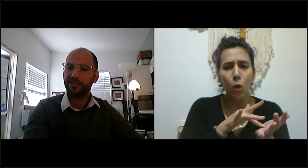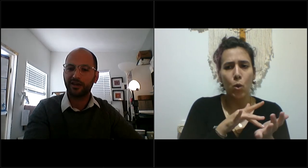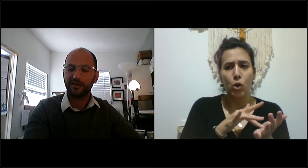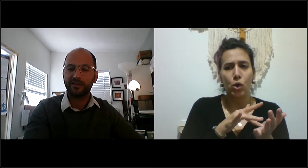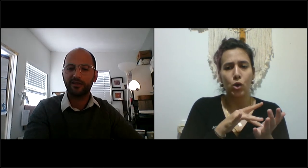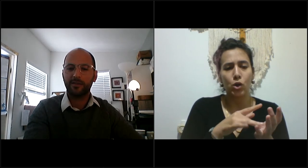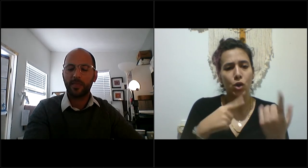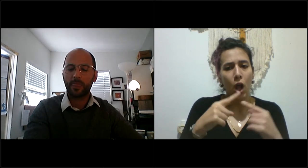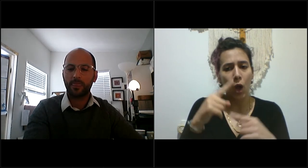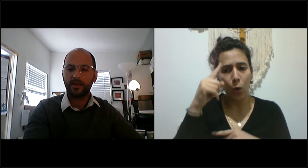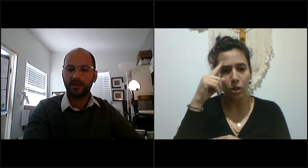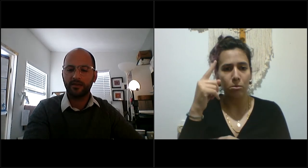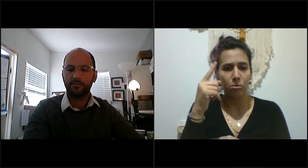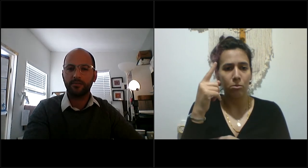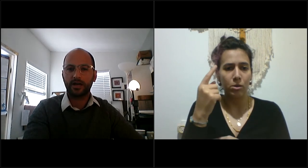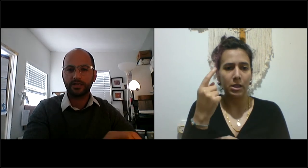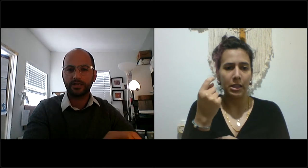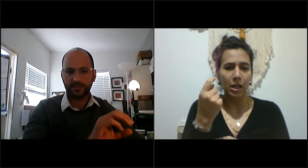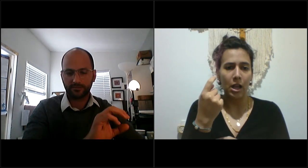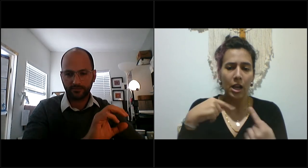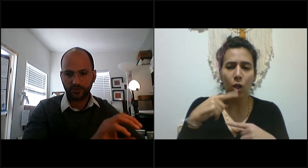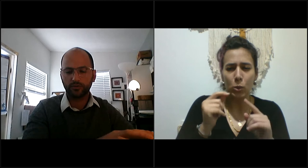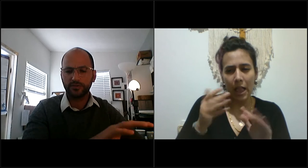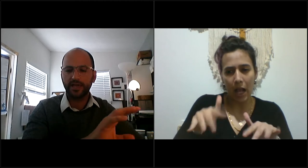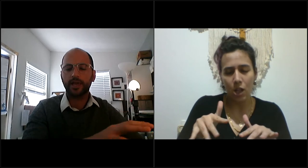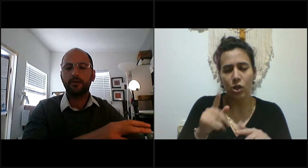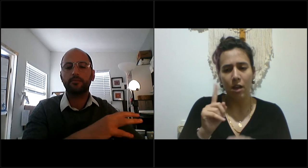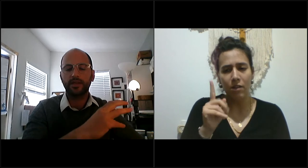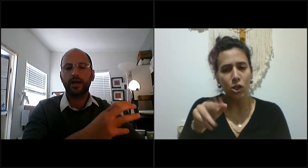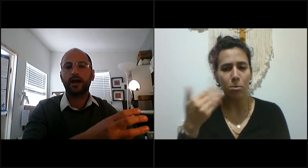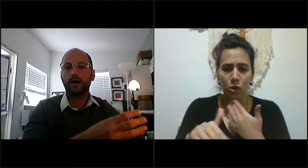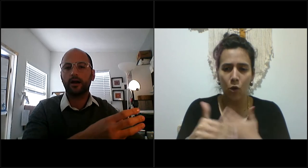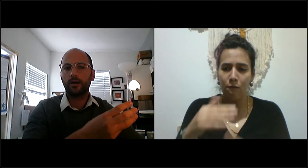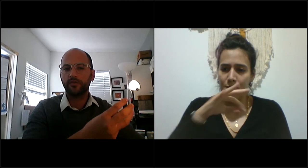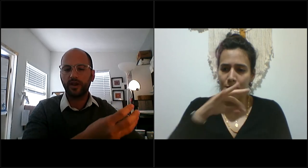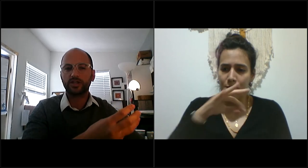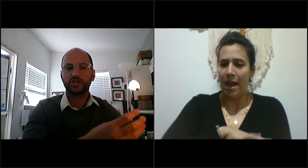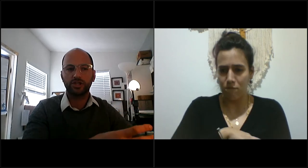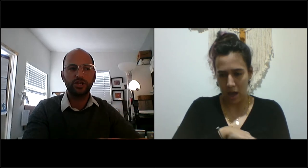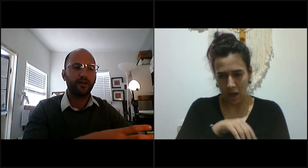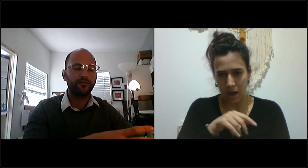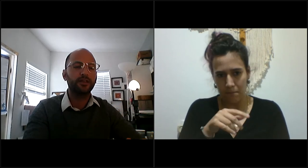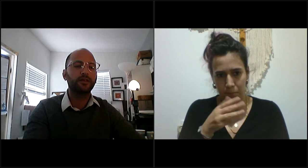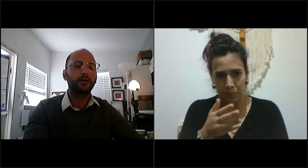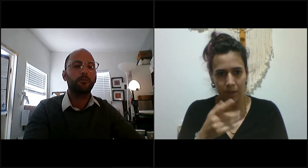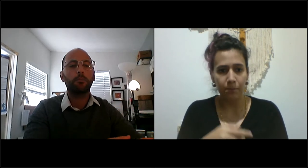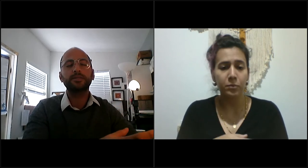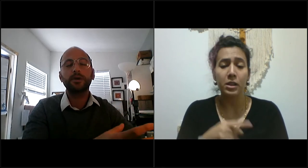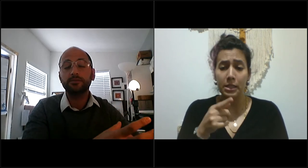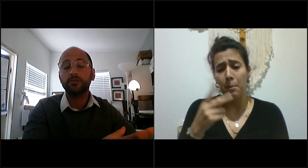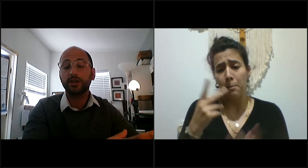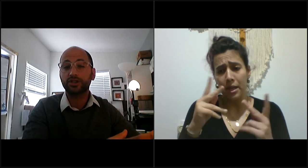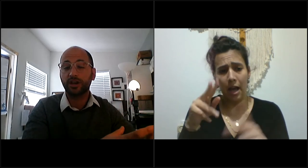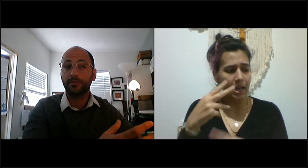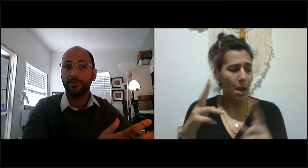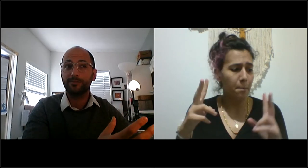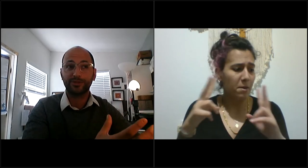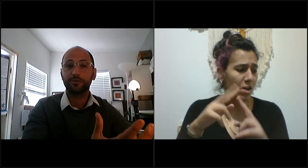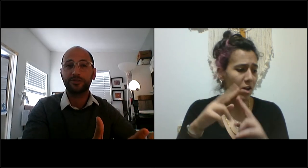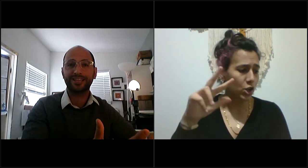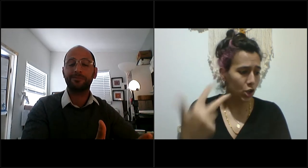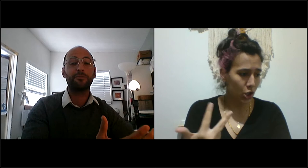בסוף, אני מבטיח. אז שוב, זה יהיה בעיקר המפגש השלישי, להבין מה זה בעצם